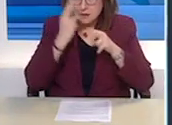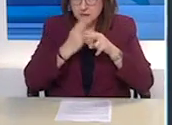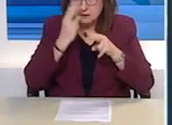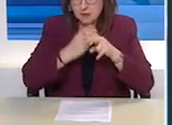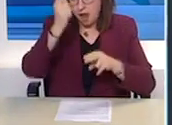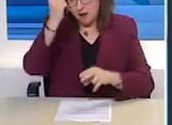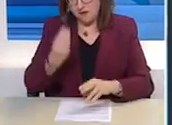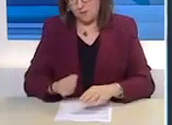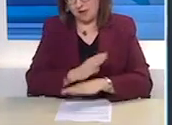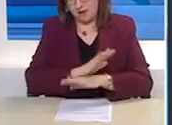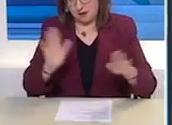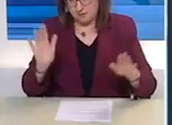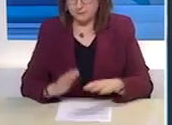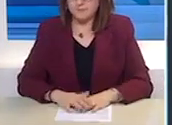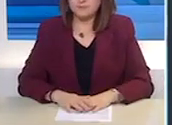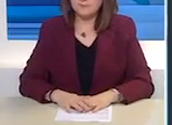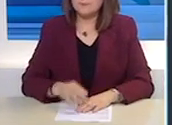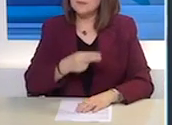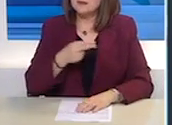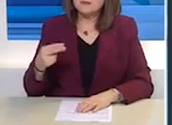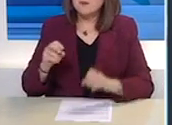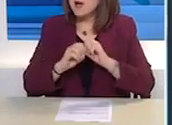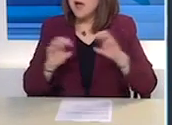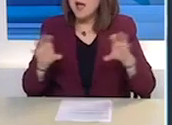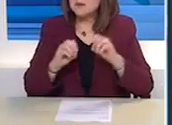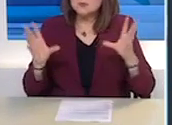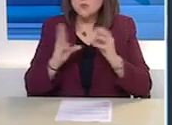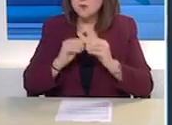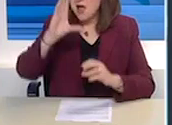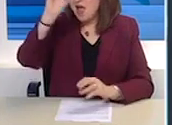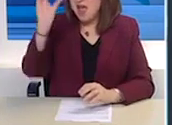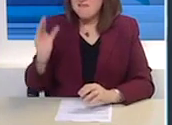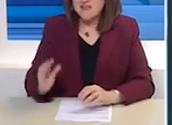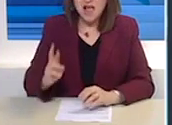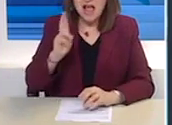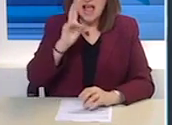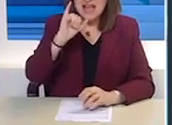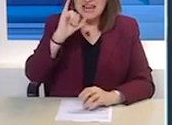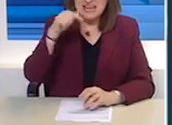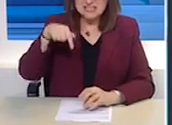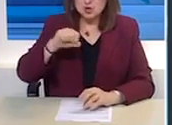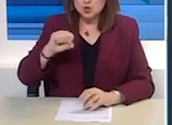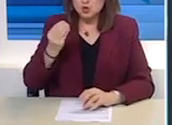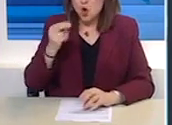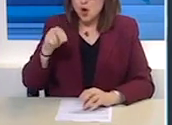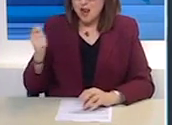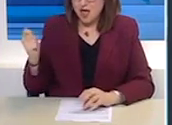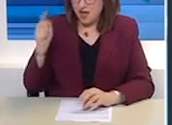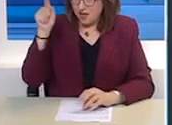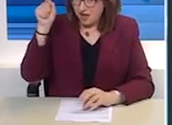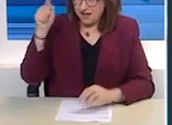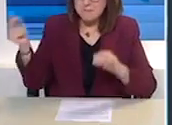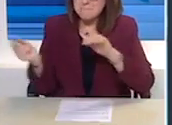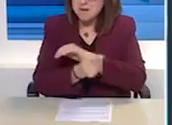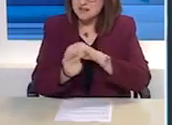ενημέρωσης, όσον αφορά την δομή μεταναστών στη Ριτσόνα, θα πω απλά ότι